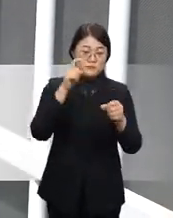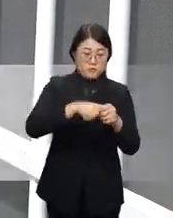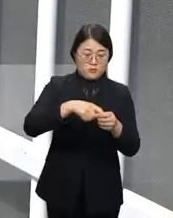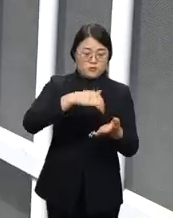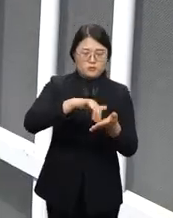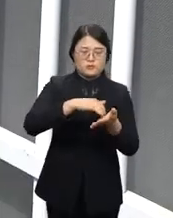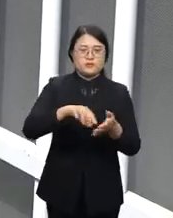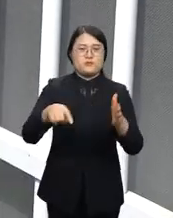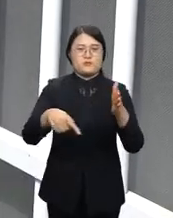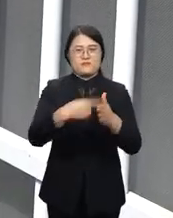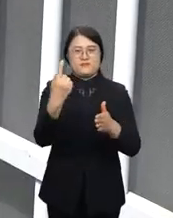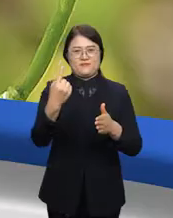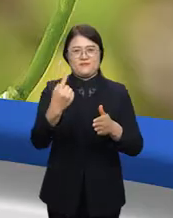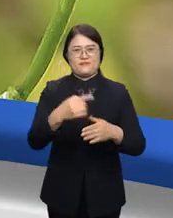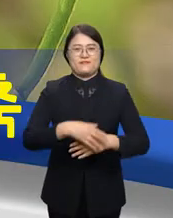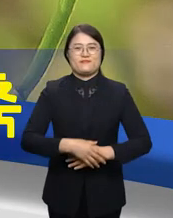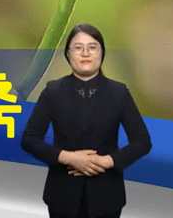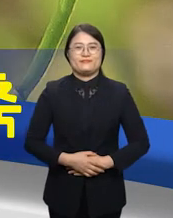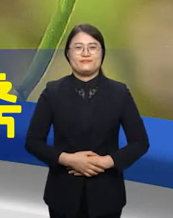예정입니다.